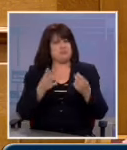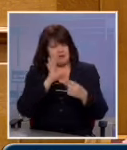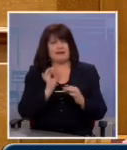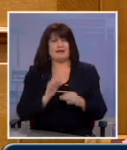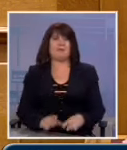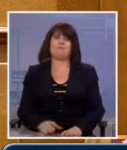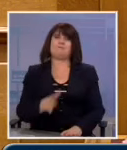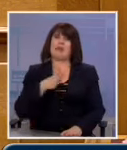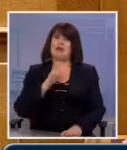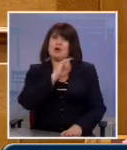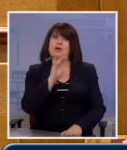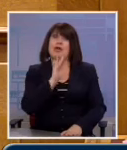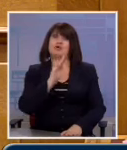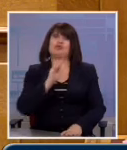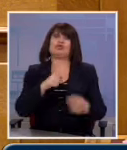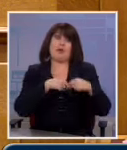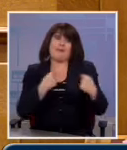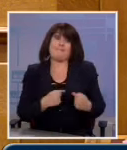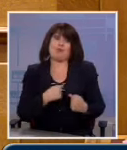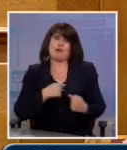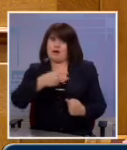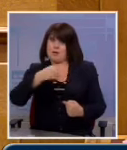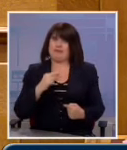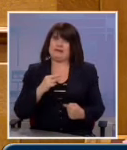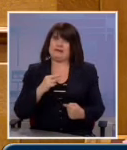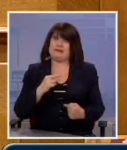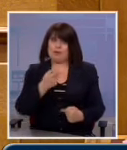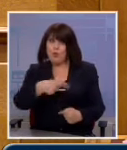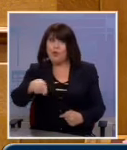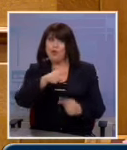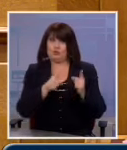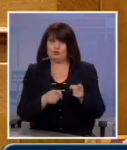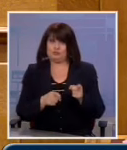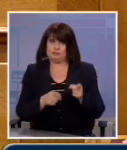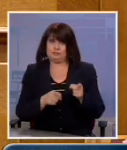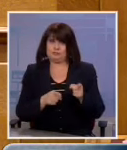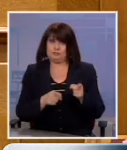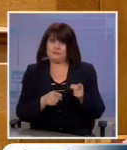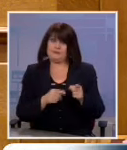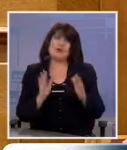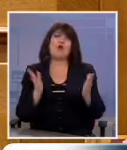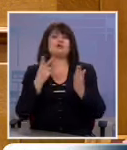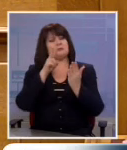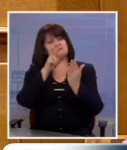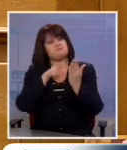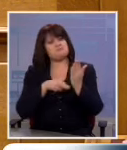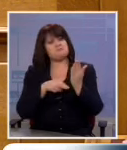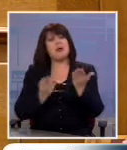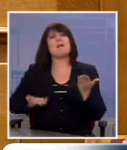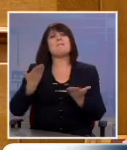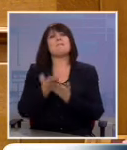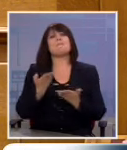Ήθελα να ρωτήσω με το χέρι στην καρδιά εσάς όλους, όταν διαβάζετε τις προτάσεις